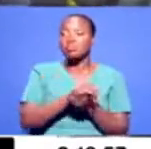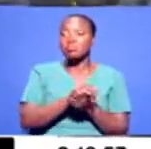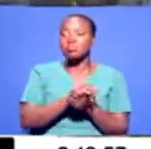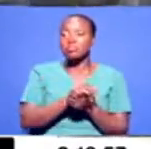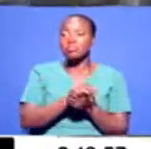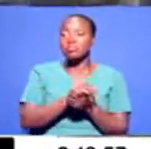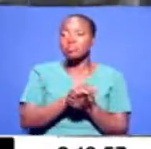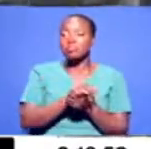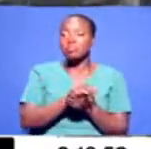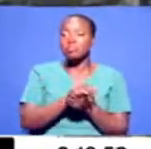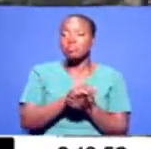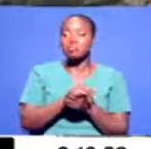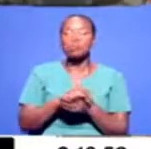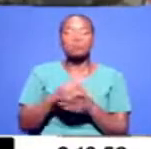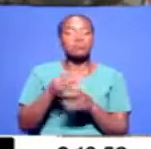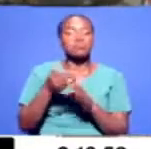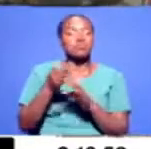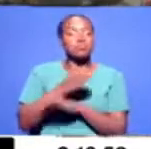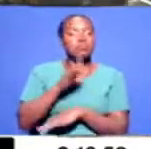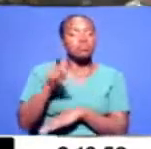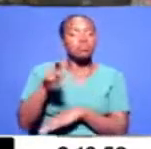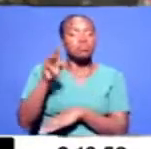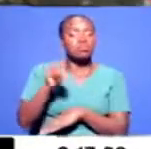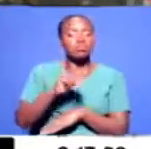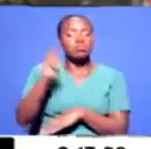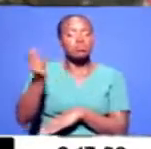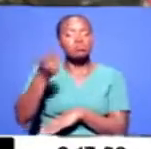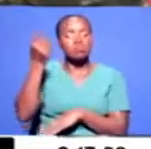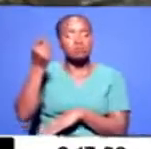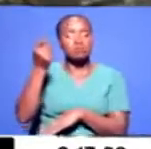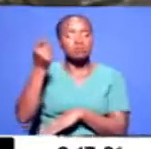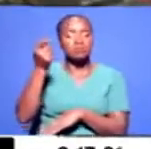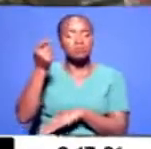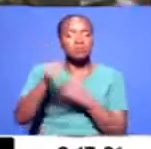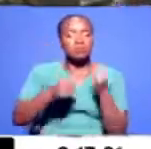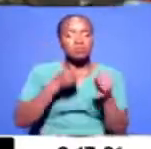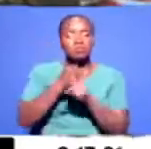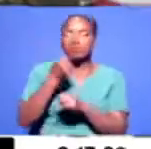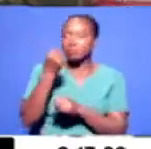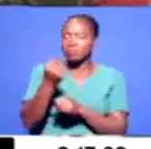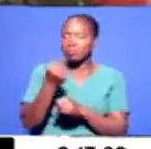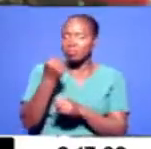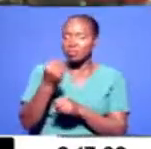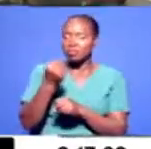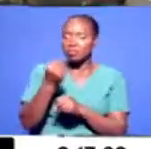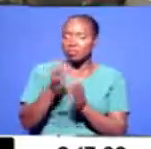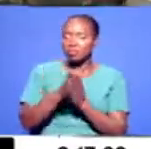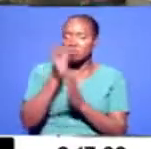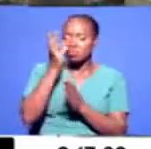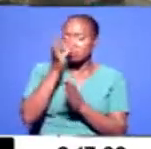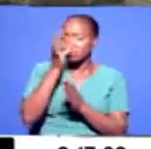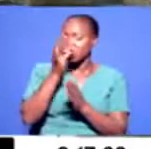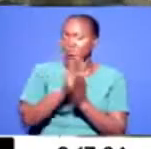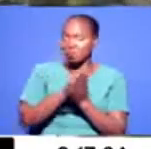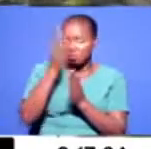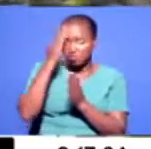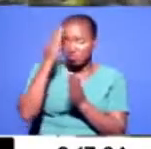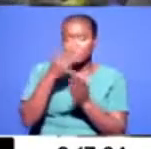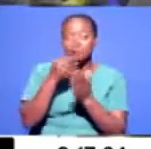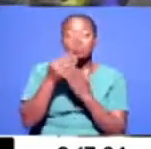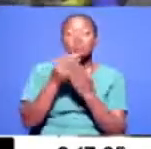ameshakuwa waziri mkuu ya Jamhuri ya Kenya kwa miaka mitano tukiona kibaki. Najua pale pesa